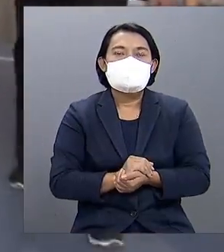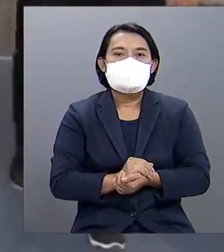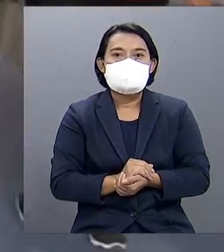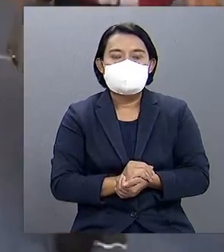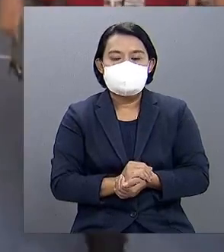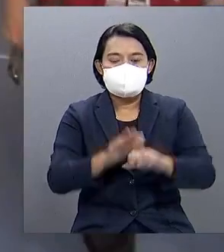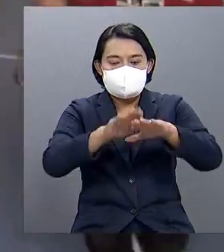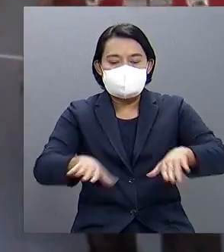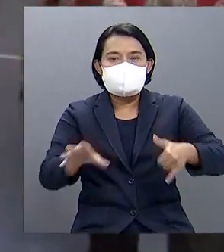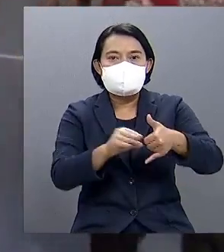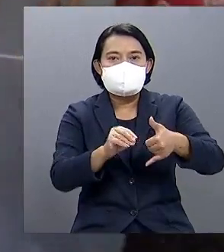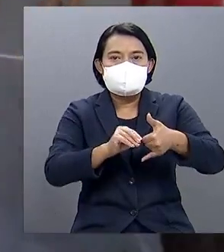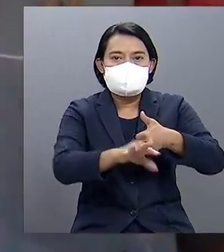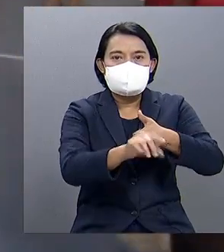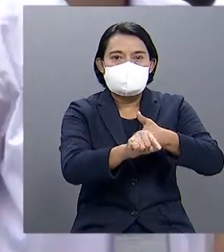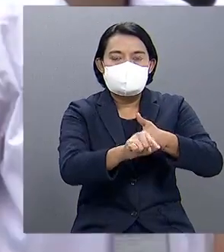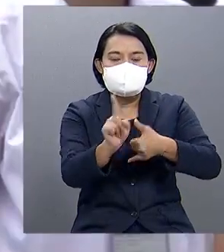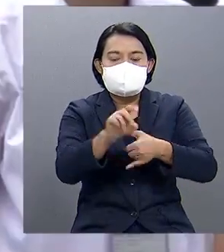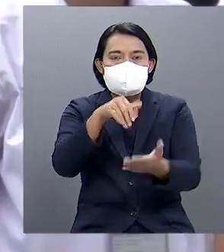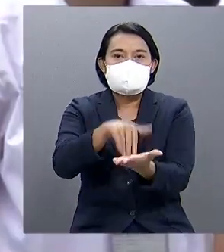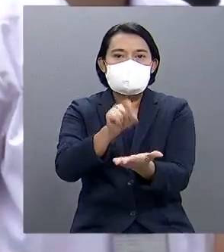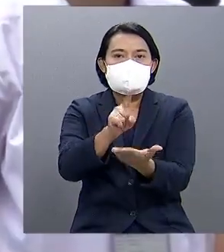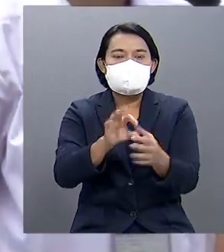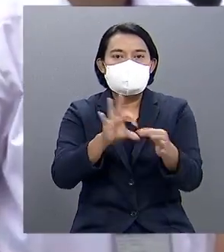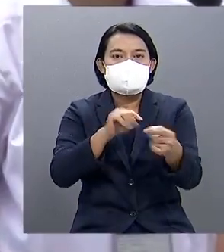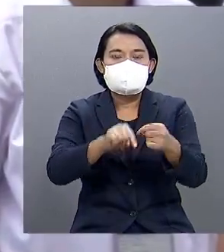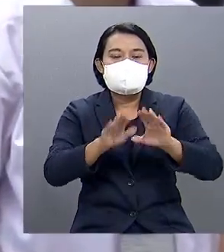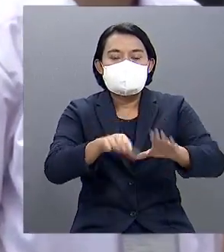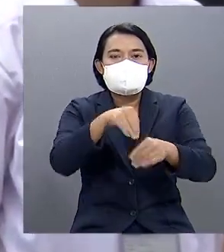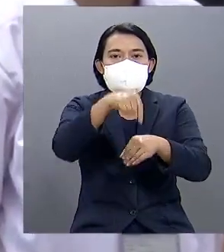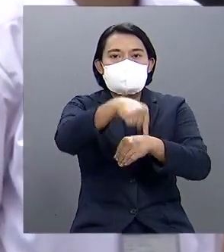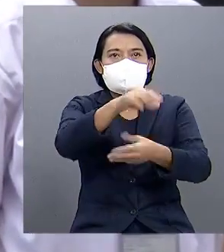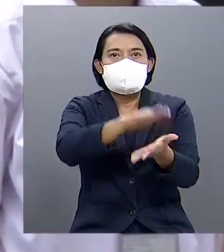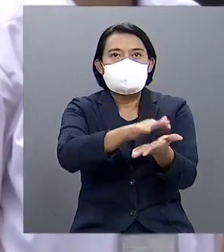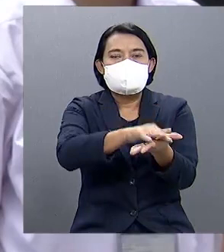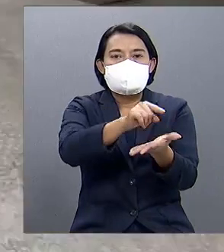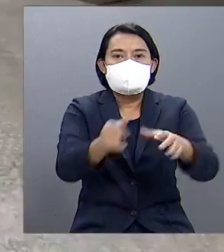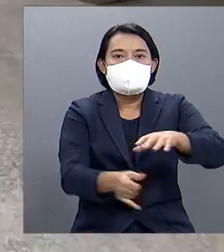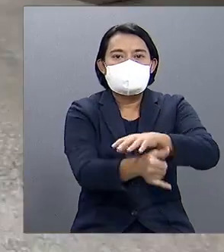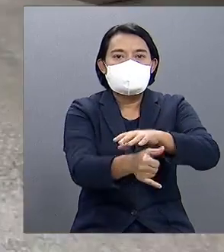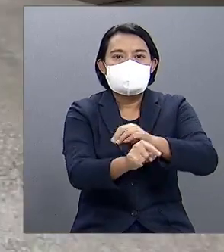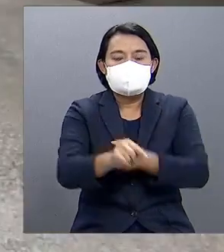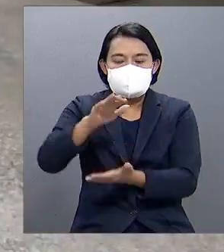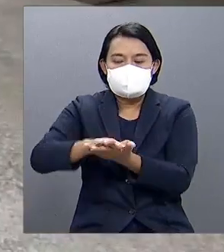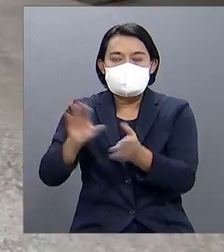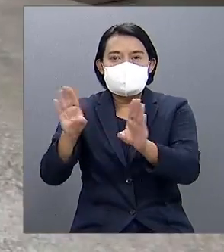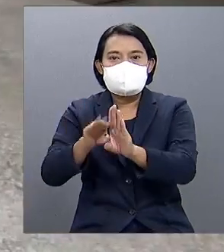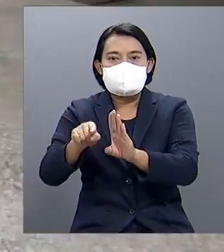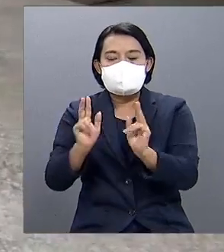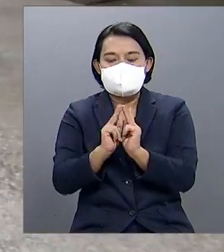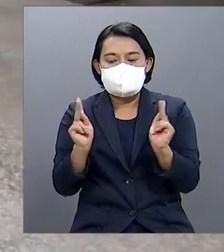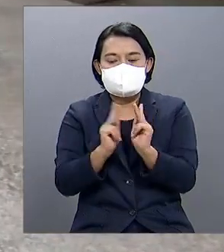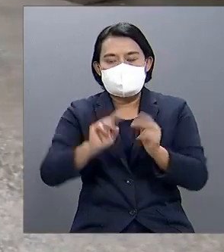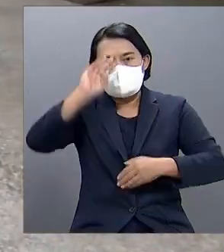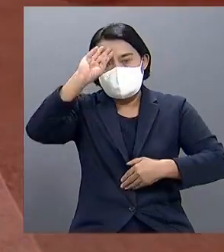ตอร์ให้จัดศูนย์กักตัวในโรงเรียนส่วนการพิจารณาจะปิดโรงเรียนนั้นให้ทำโดยคณะกรรมการโรคติดต่อจังหวั